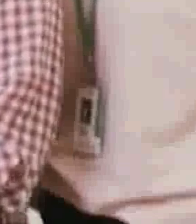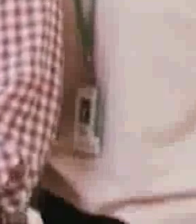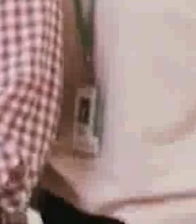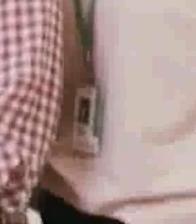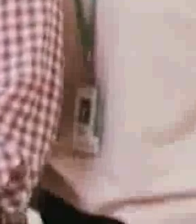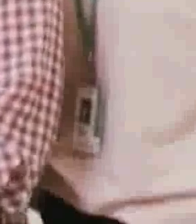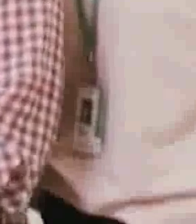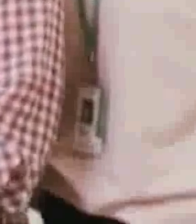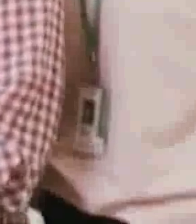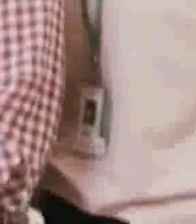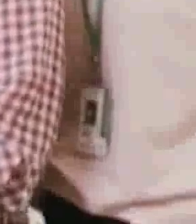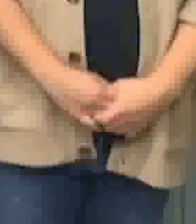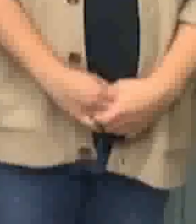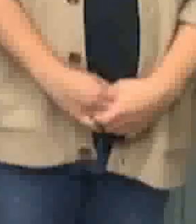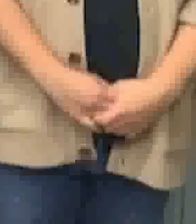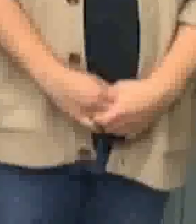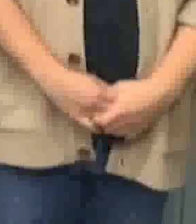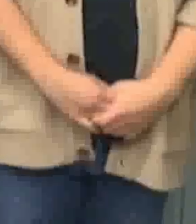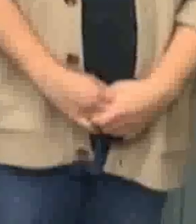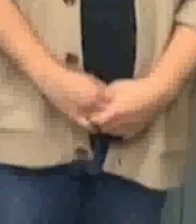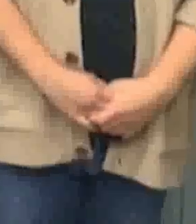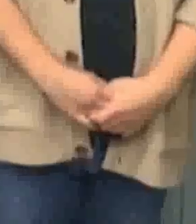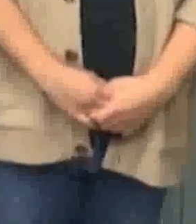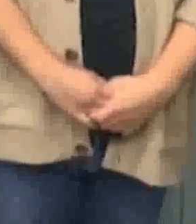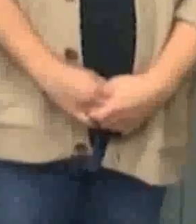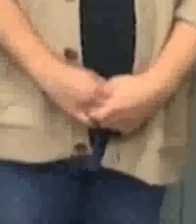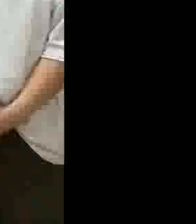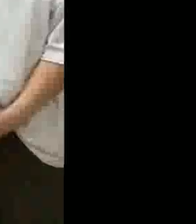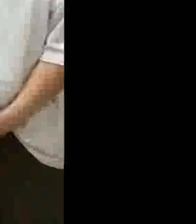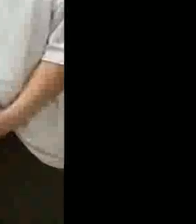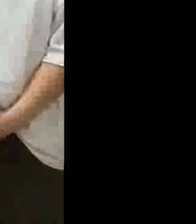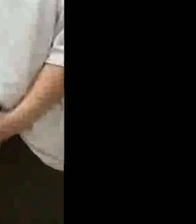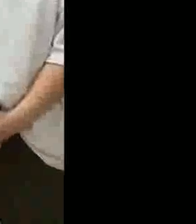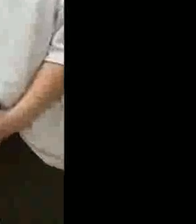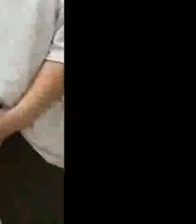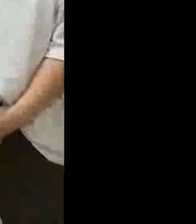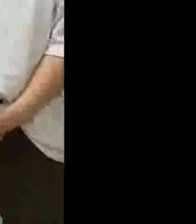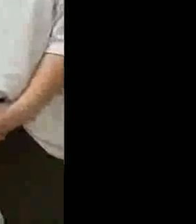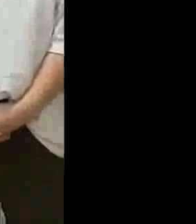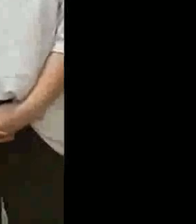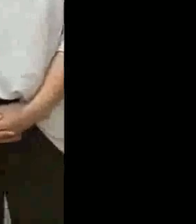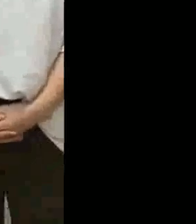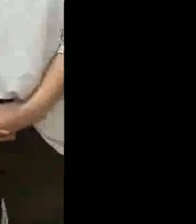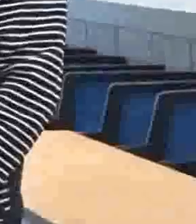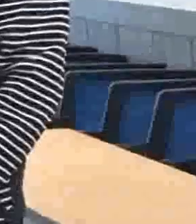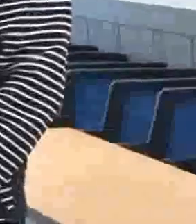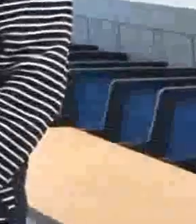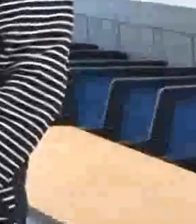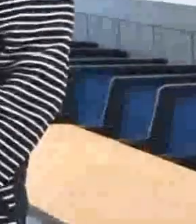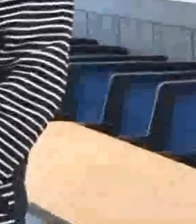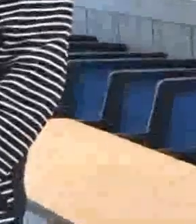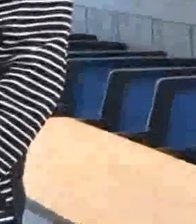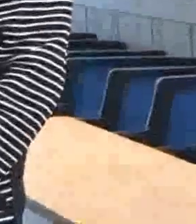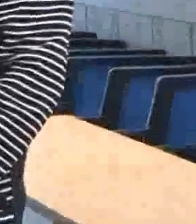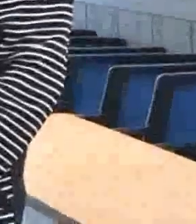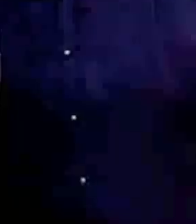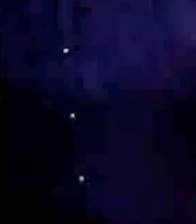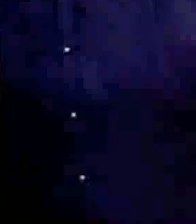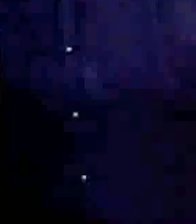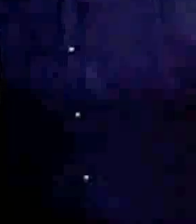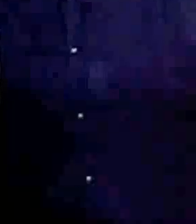전주시 중독관리 통합지원센터입니다. 지역사회 전환시설 우리마을입니다. 광주 서구 중독관리 통합지원센터입니다. 성시